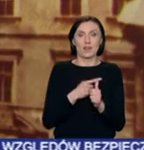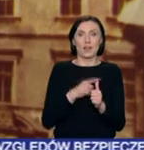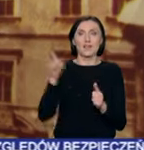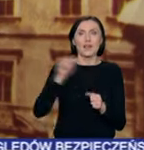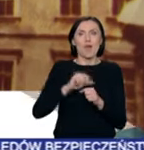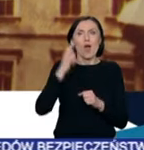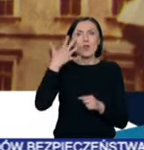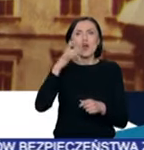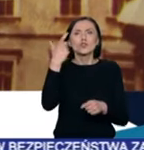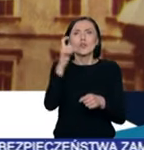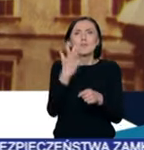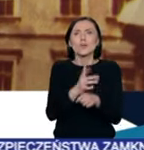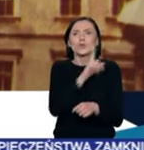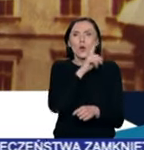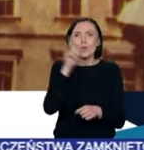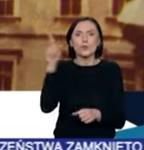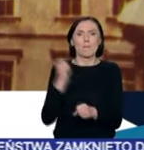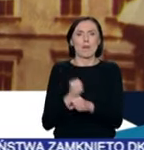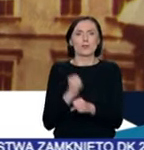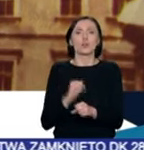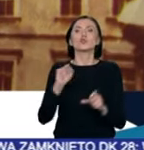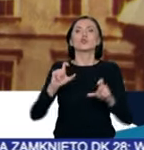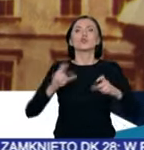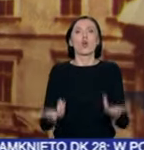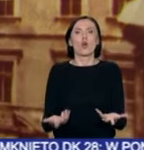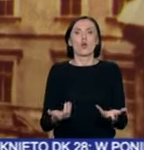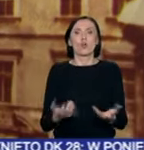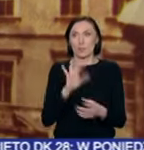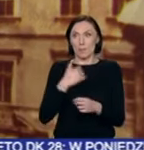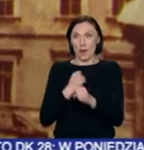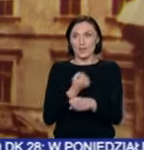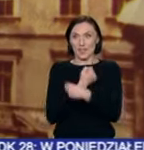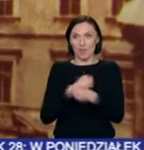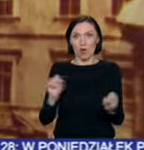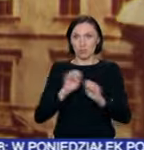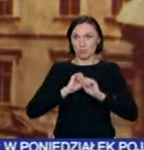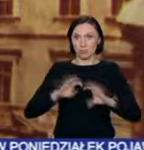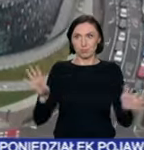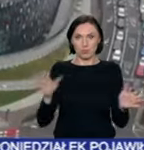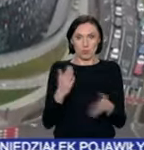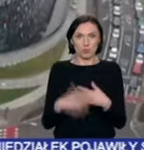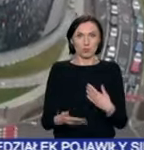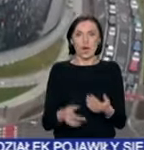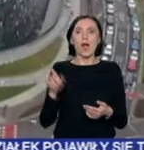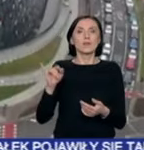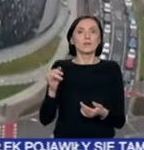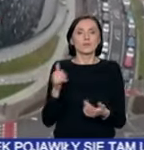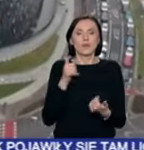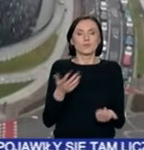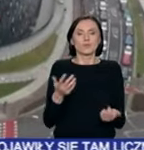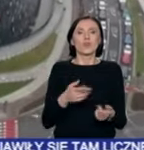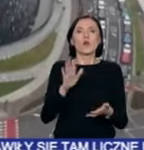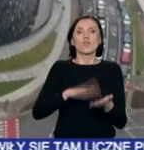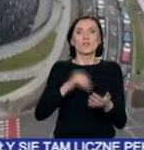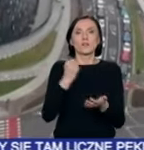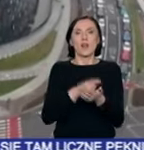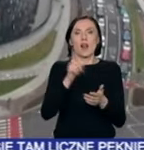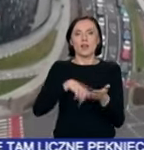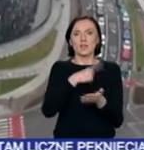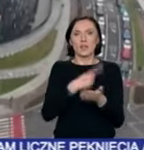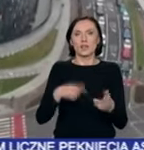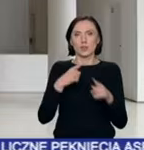około 150 ludzi zatrudnionych i co z nimi zrobić, prawda? Czy puścić na zieloną trawkę? Uchwały w sprawie likwidacji spółki od